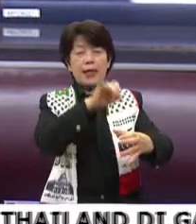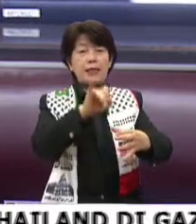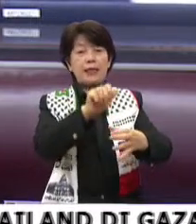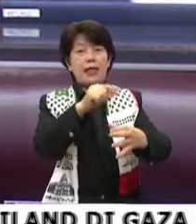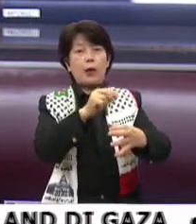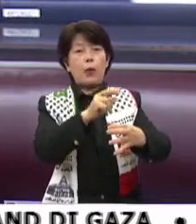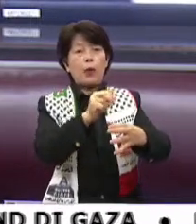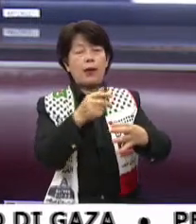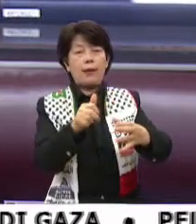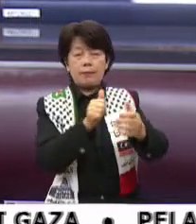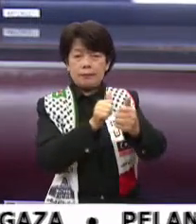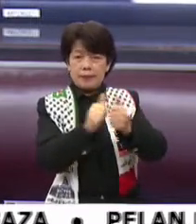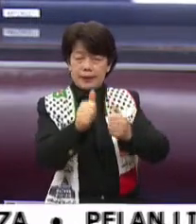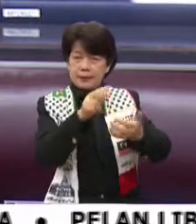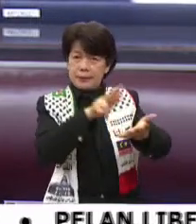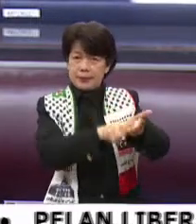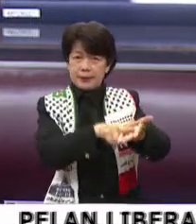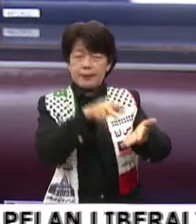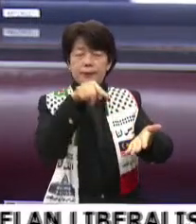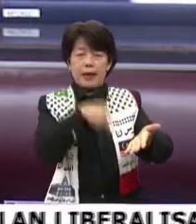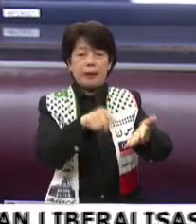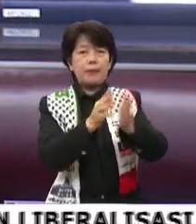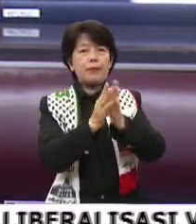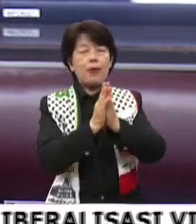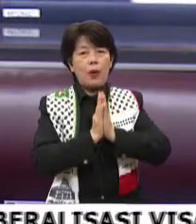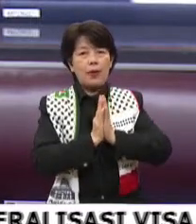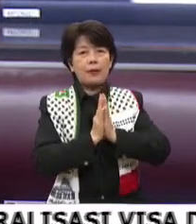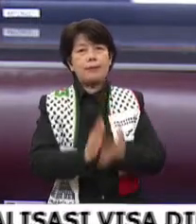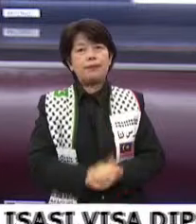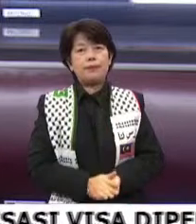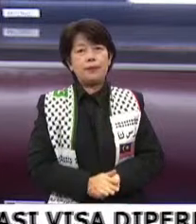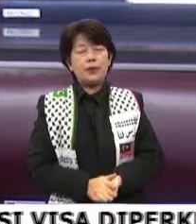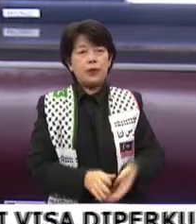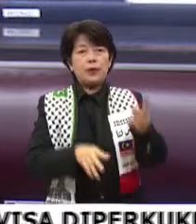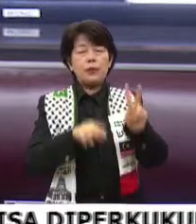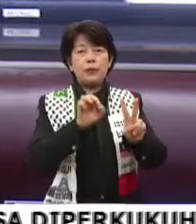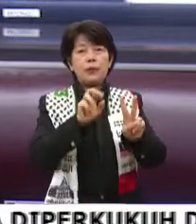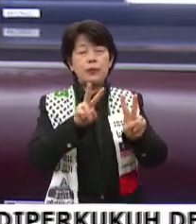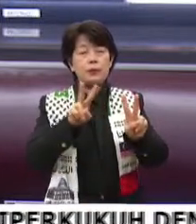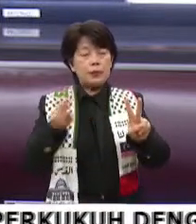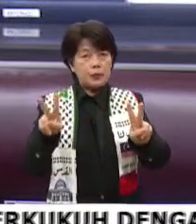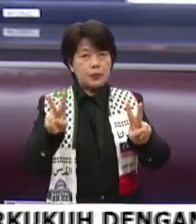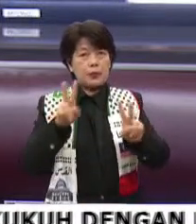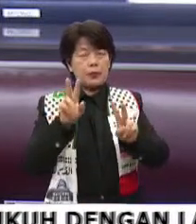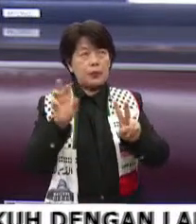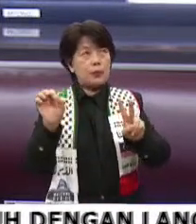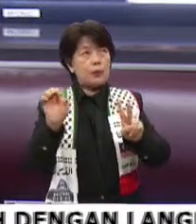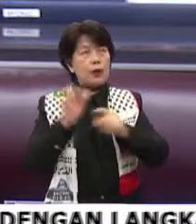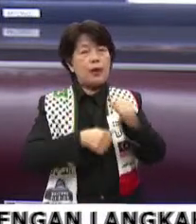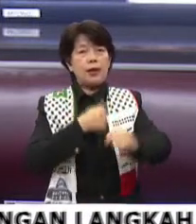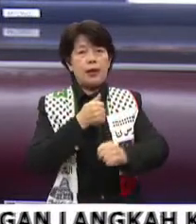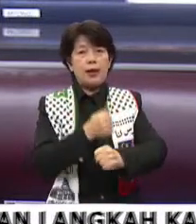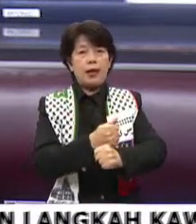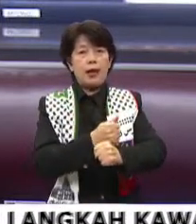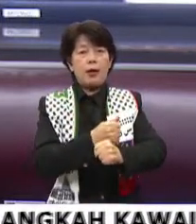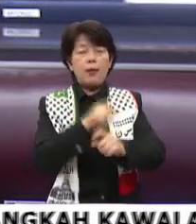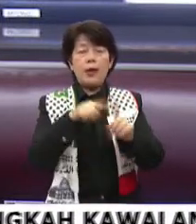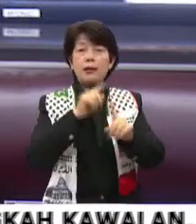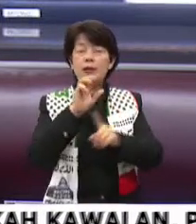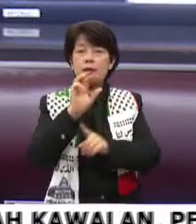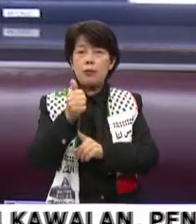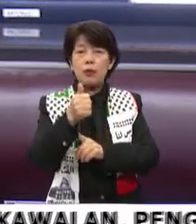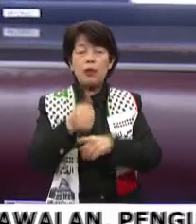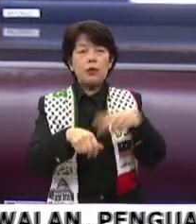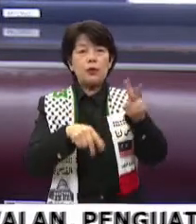sebahagian daripada dokumentasi permohonan sejak tahun 2020 hingga Oktober 2023